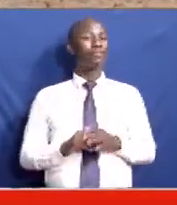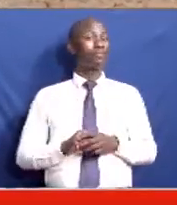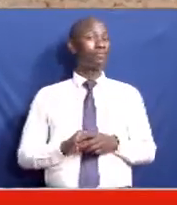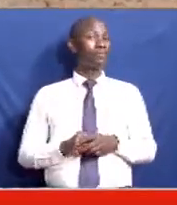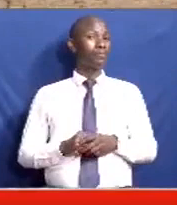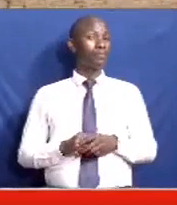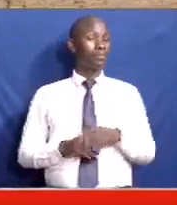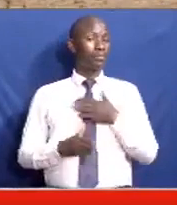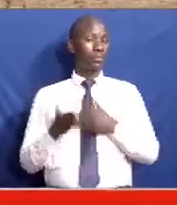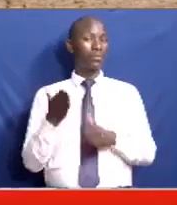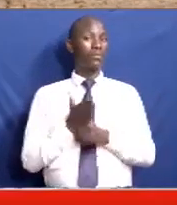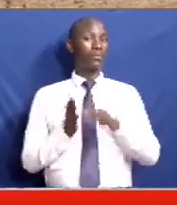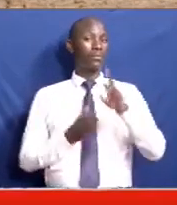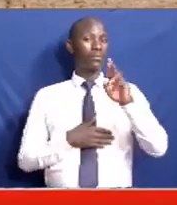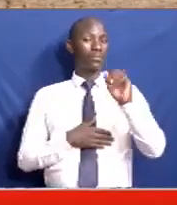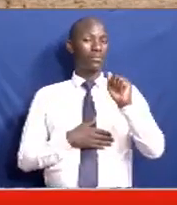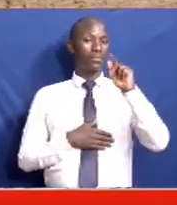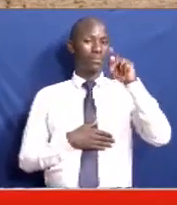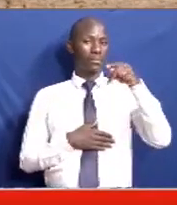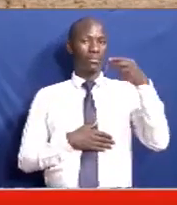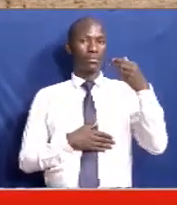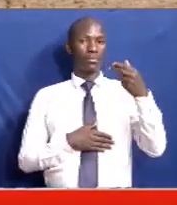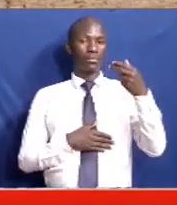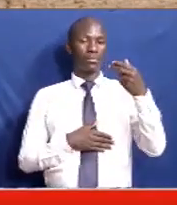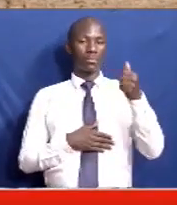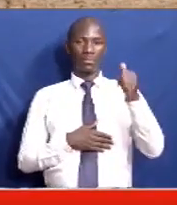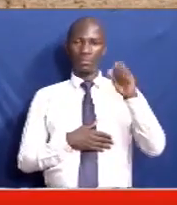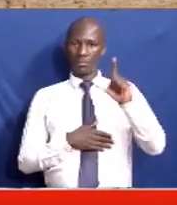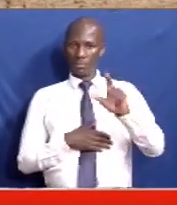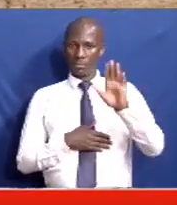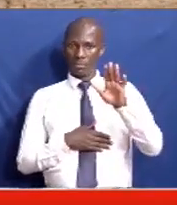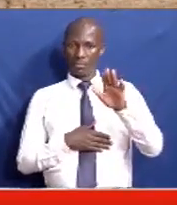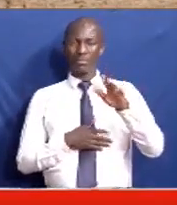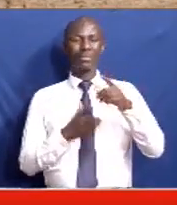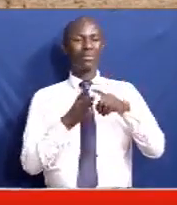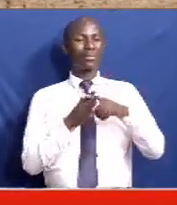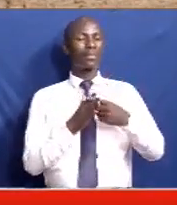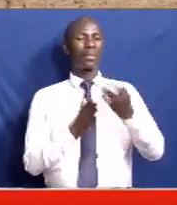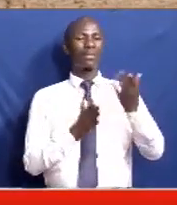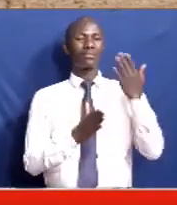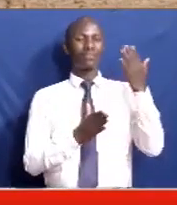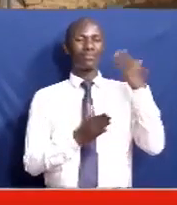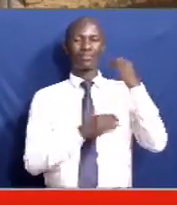Rafael Kieti, silanga uu nizide mnyaka yeva asamu ni.